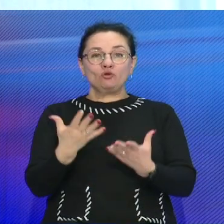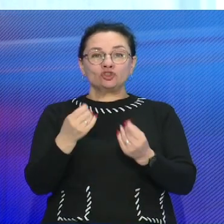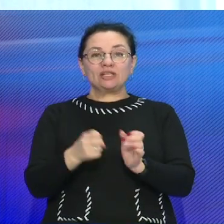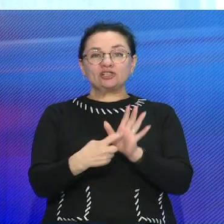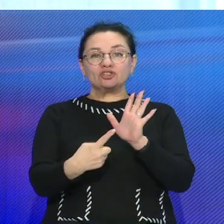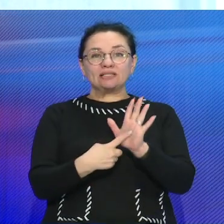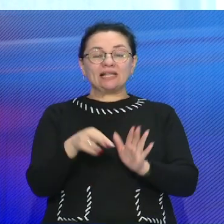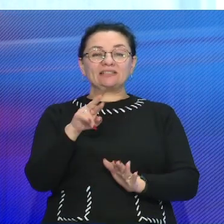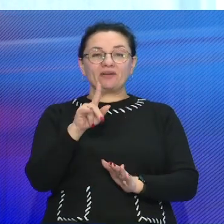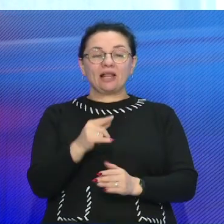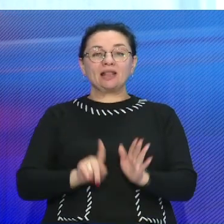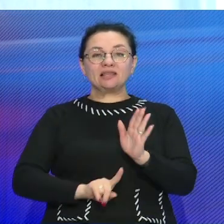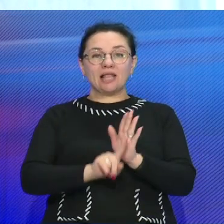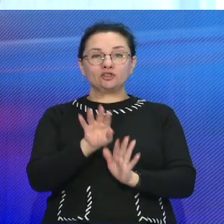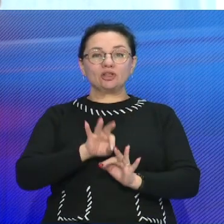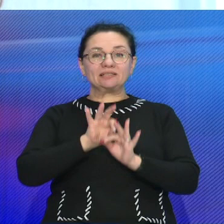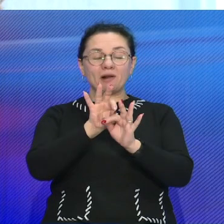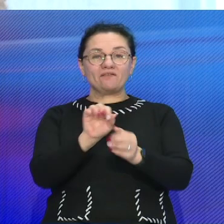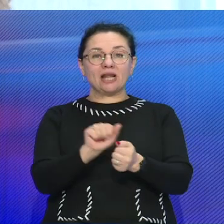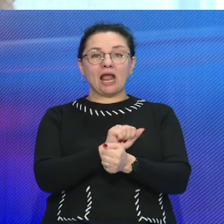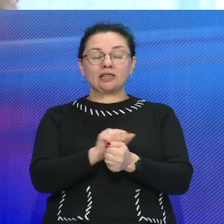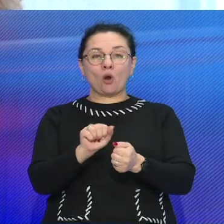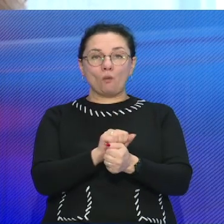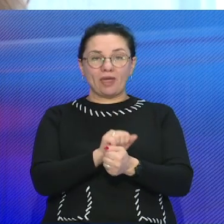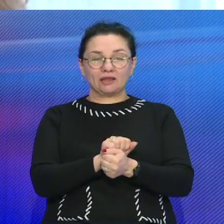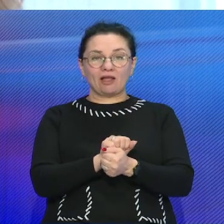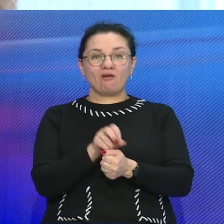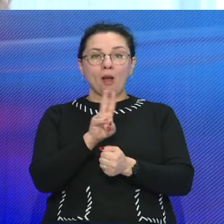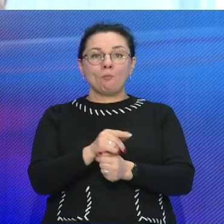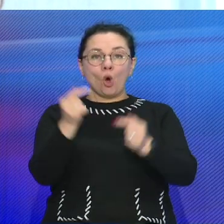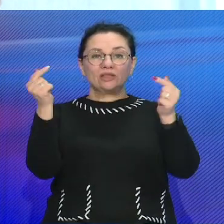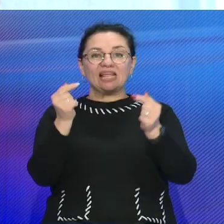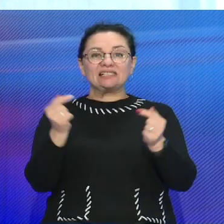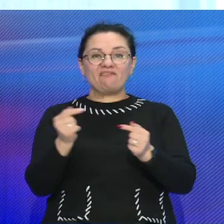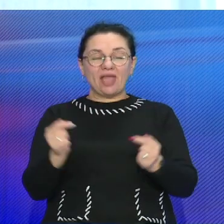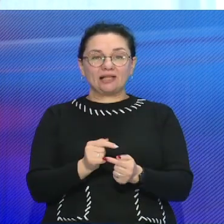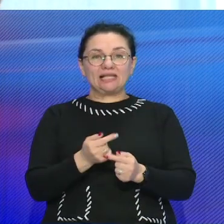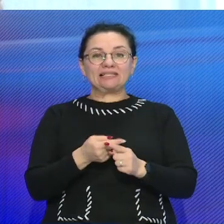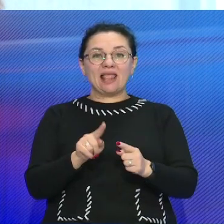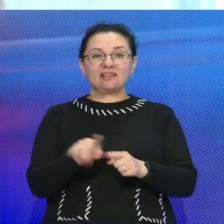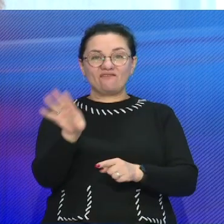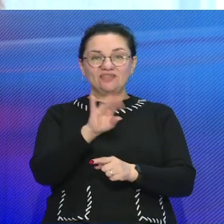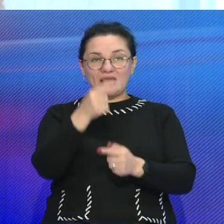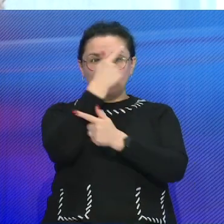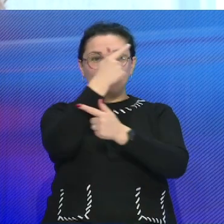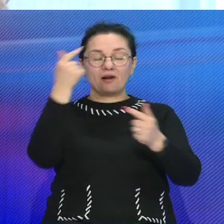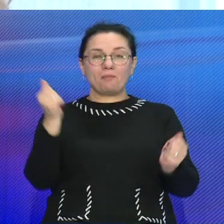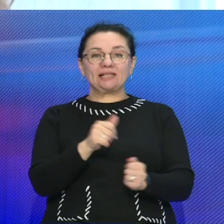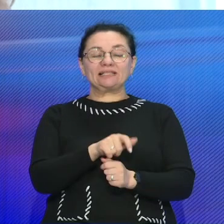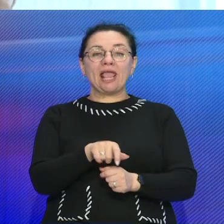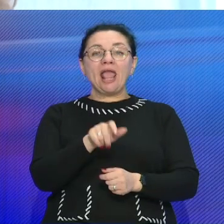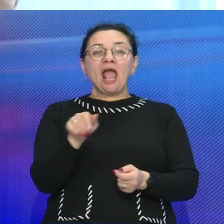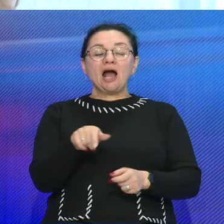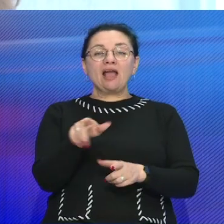вот началась проверка документов на предмет достоверности поданной информации. Членами окружных избирательных комиссий